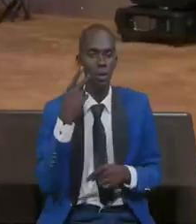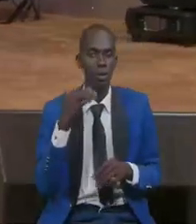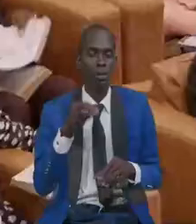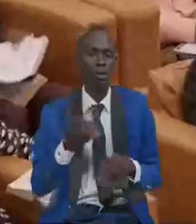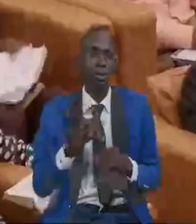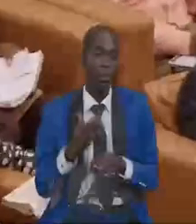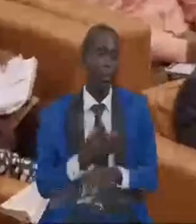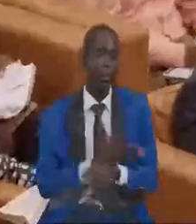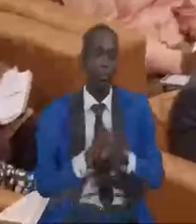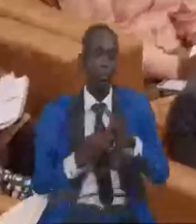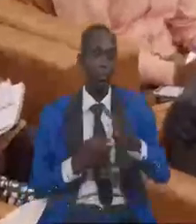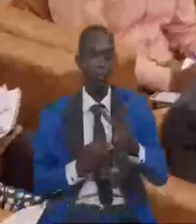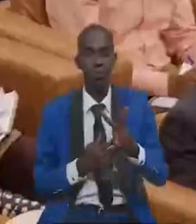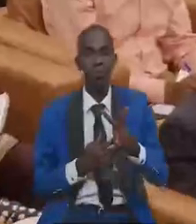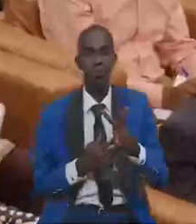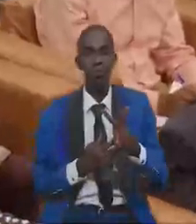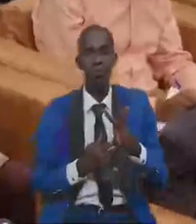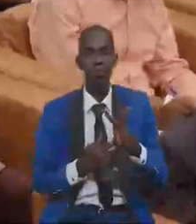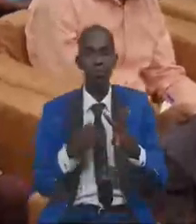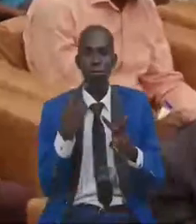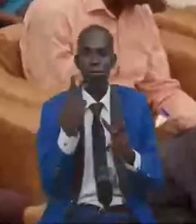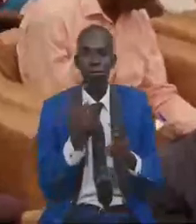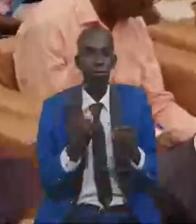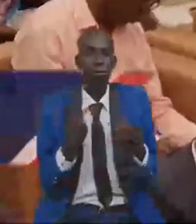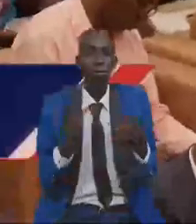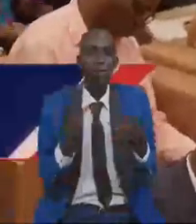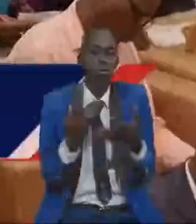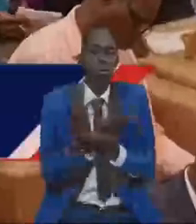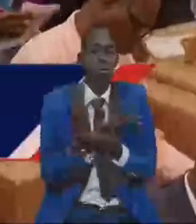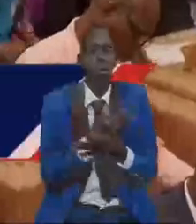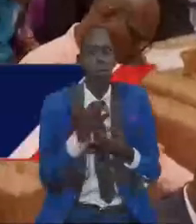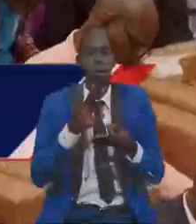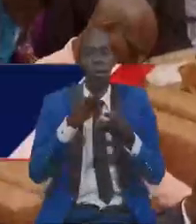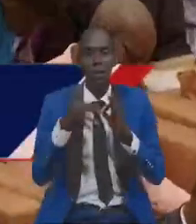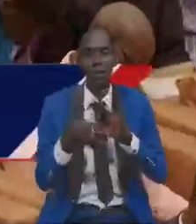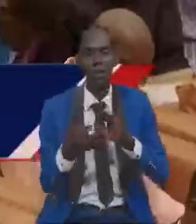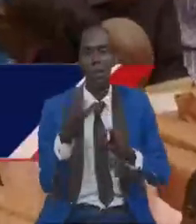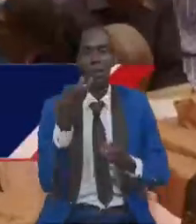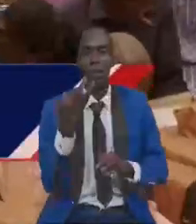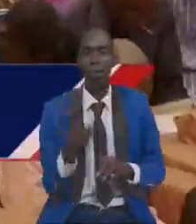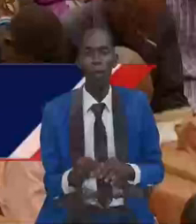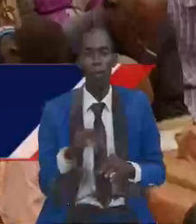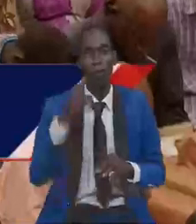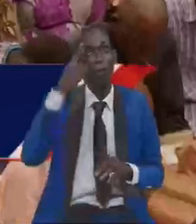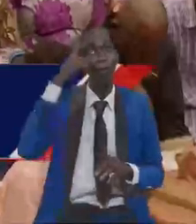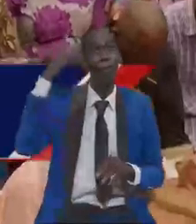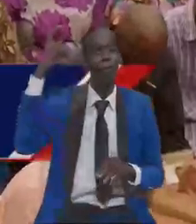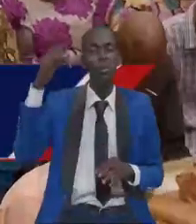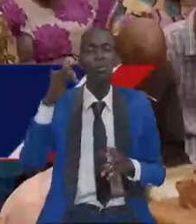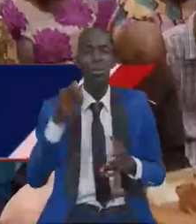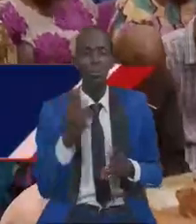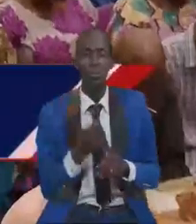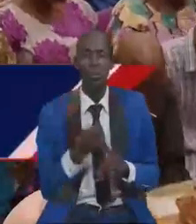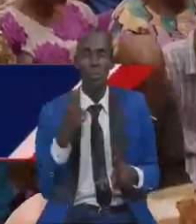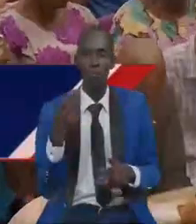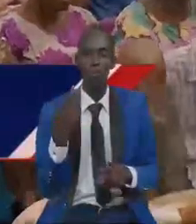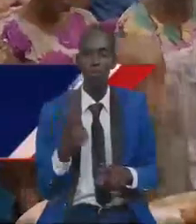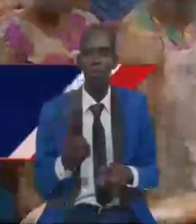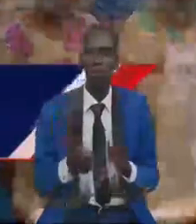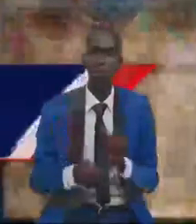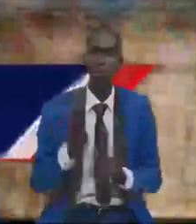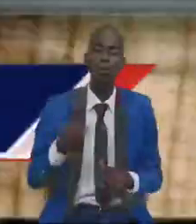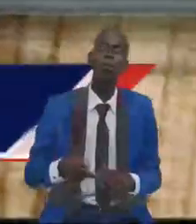La section 2, nous parlons de l'interprétation effroyable ou bien effrayante du rêve venant